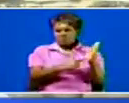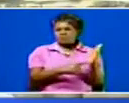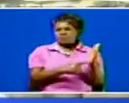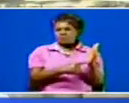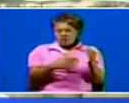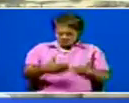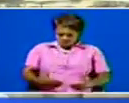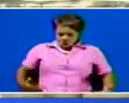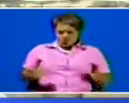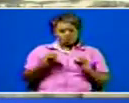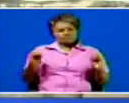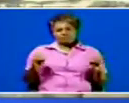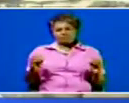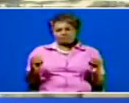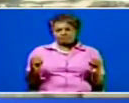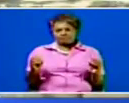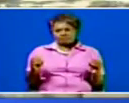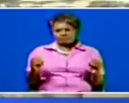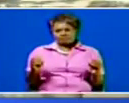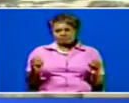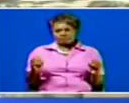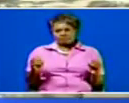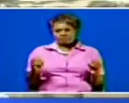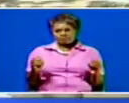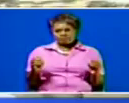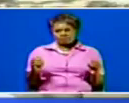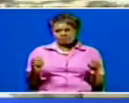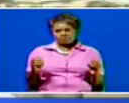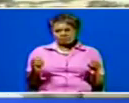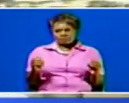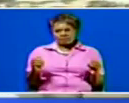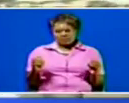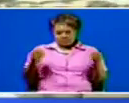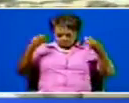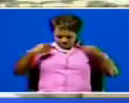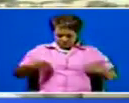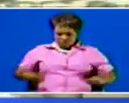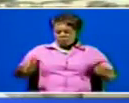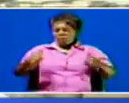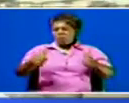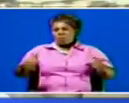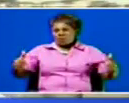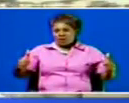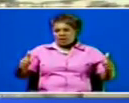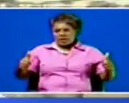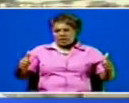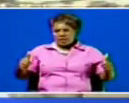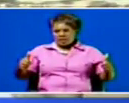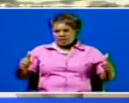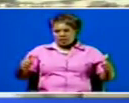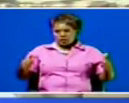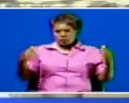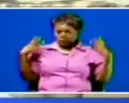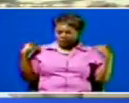fupi au nguo ambayo haieleweki kama vile anaenda disco. Kwa hiyo anatakiwa avae vizuri ili hata yani kwa ajili ya